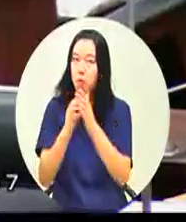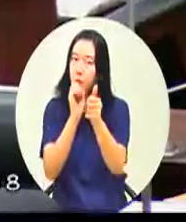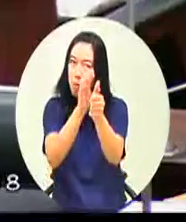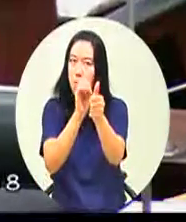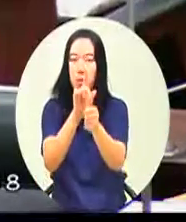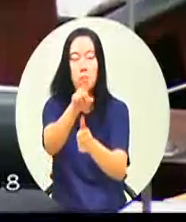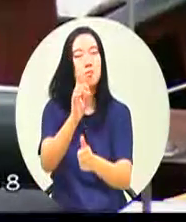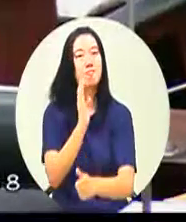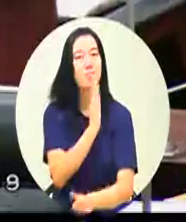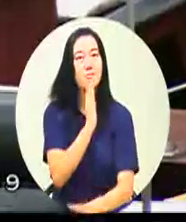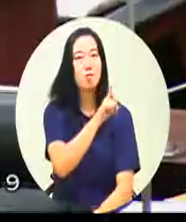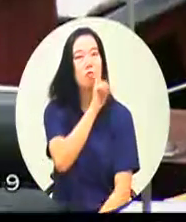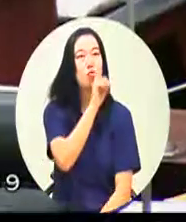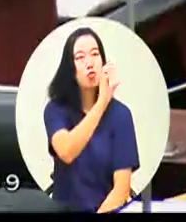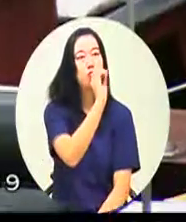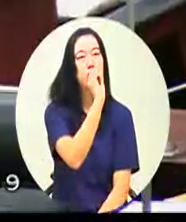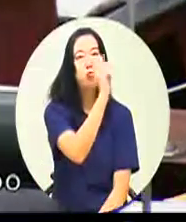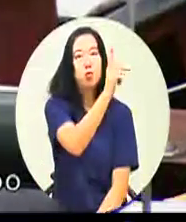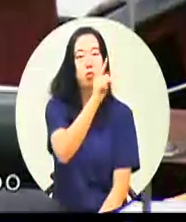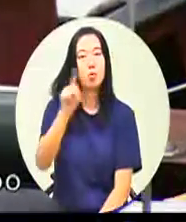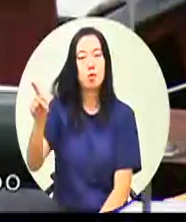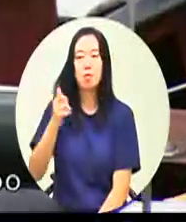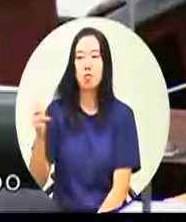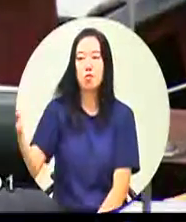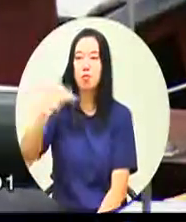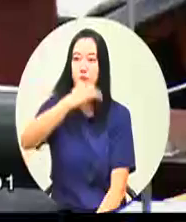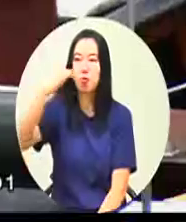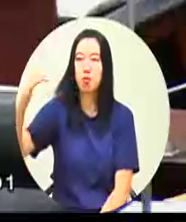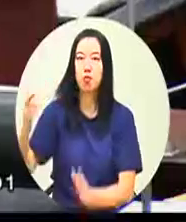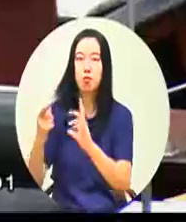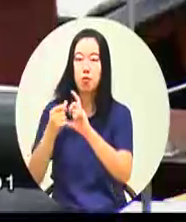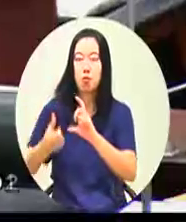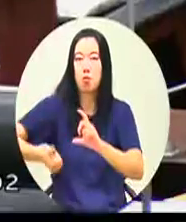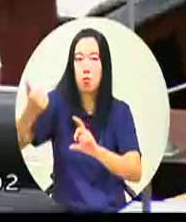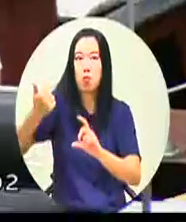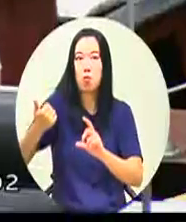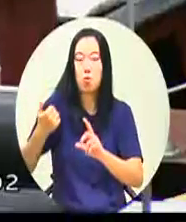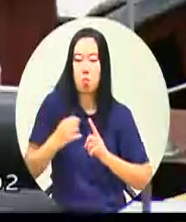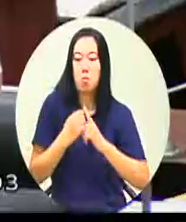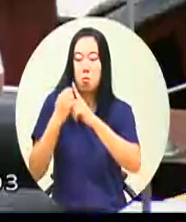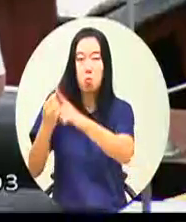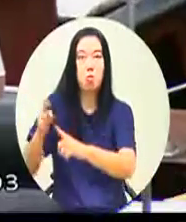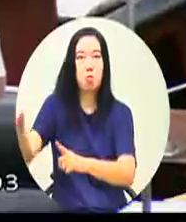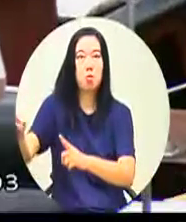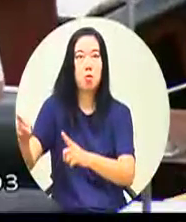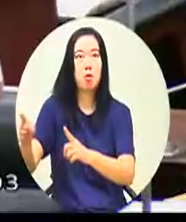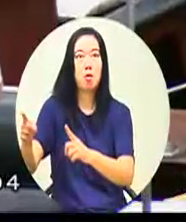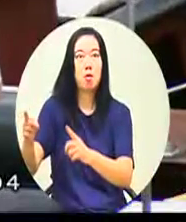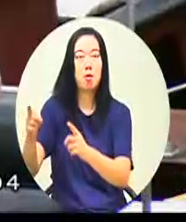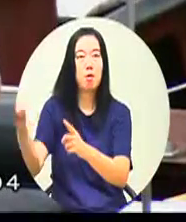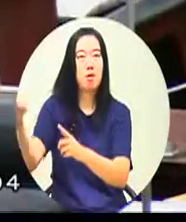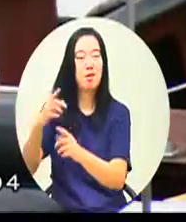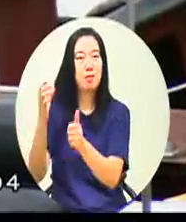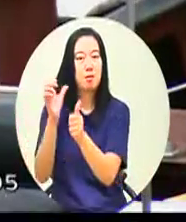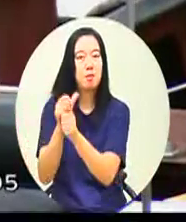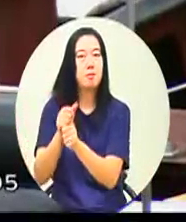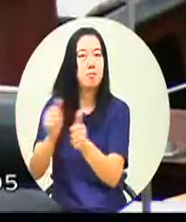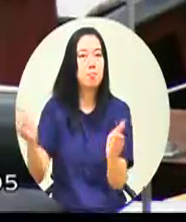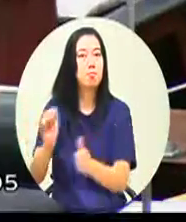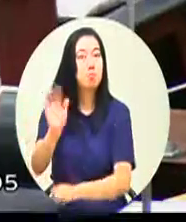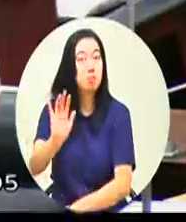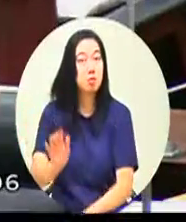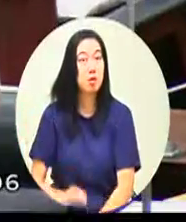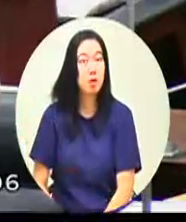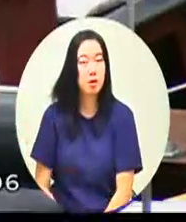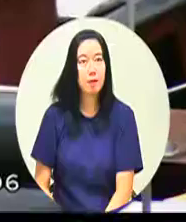局长 OK 呢，但迄个顺山讲因局长无来亲身教伊讲，伊有哪唔放人呢？伫遐叫咩冤家啦？所以讲，迄天